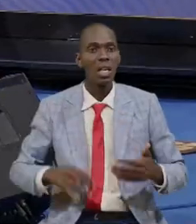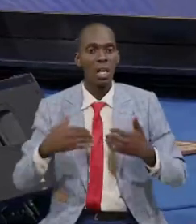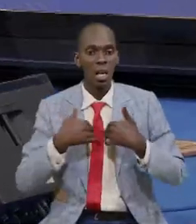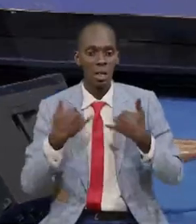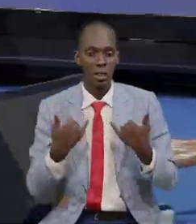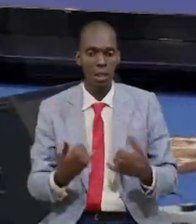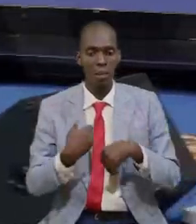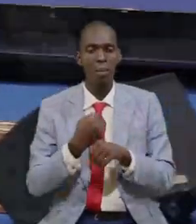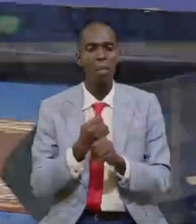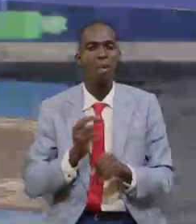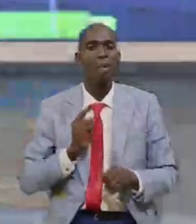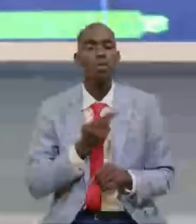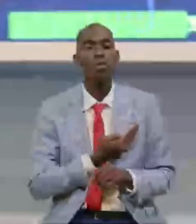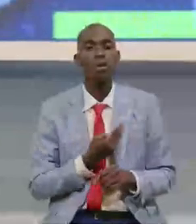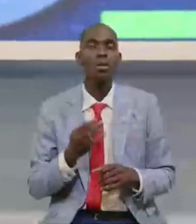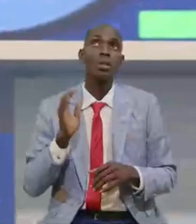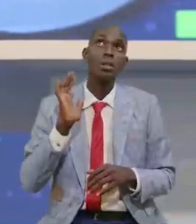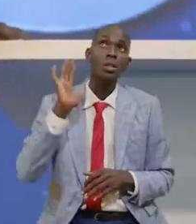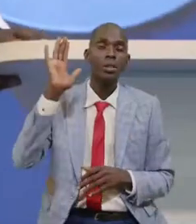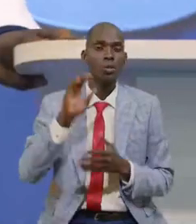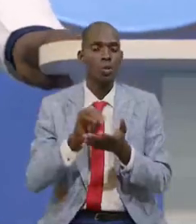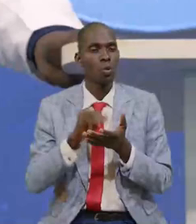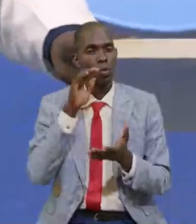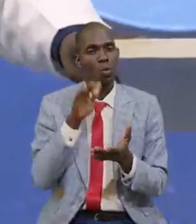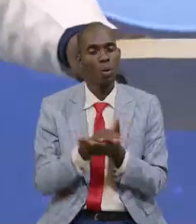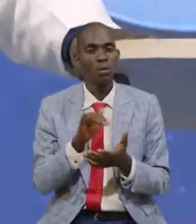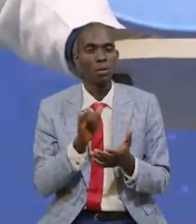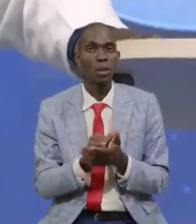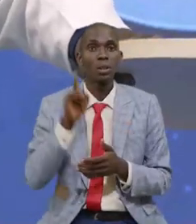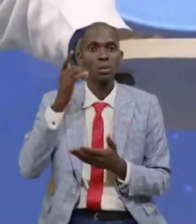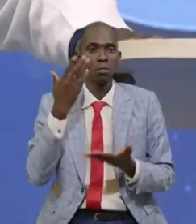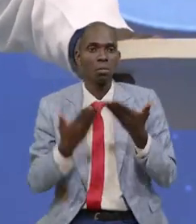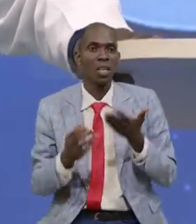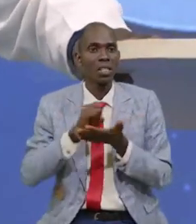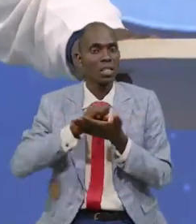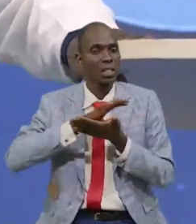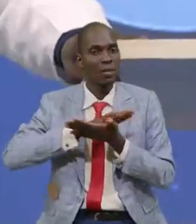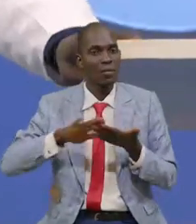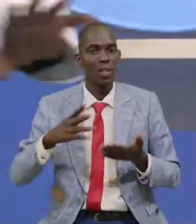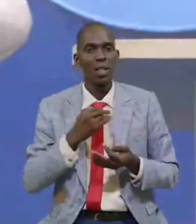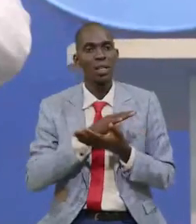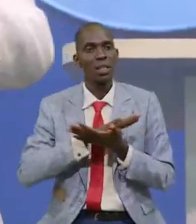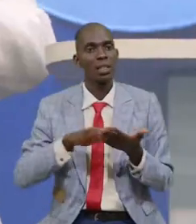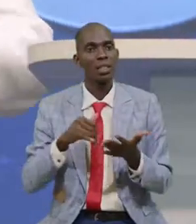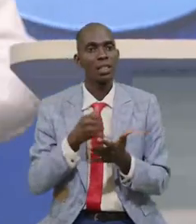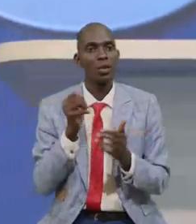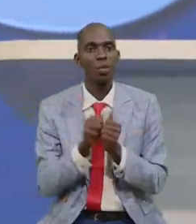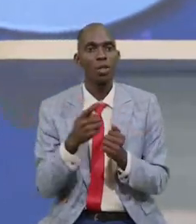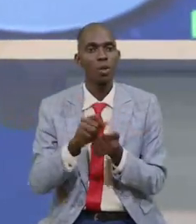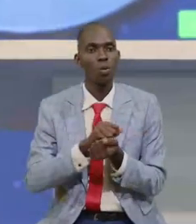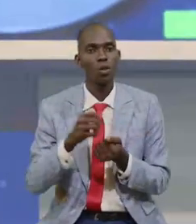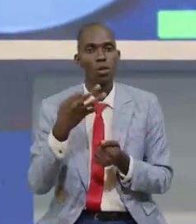maintenant, il fait de nous maintenant son épouse, afin de la sanctifier par la parole, après